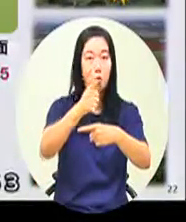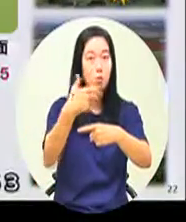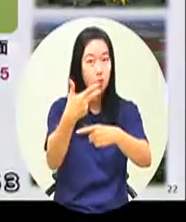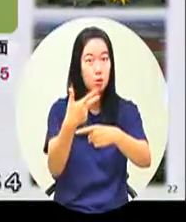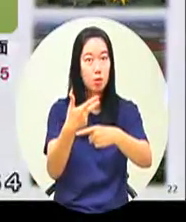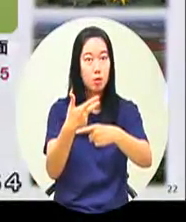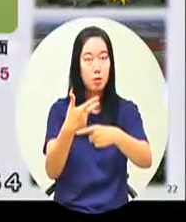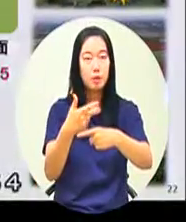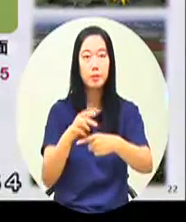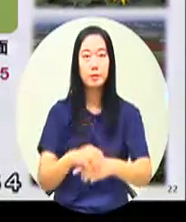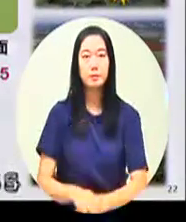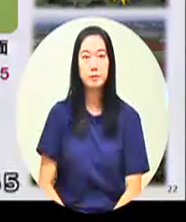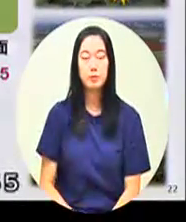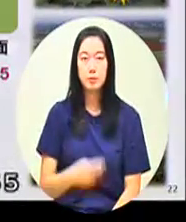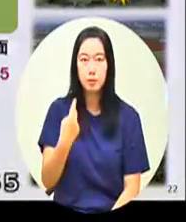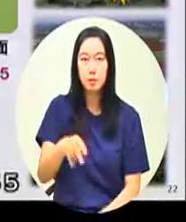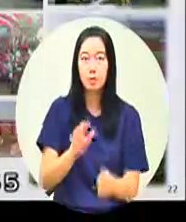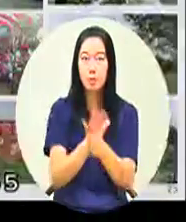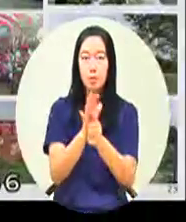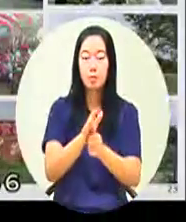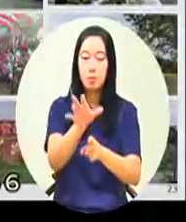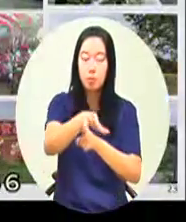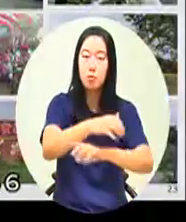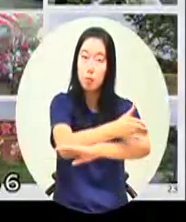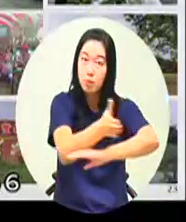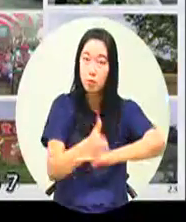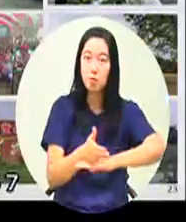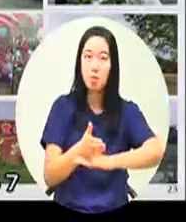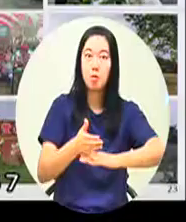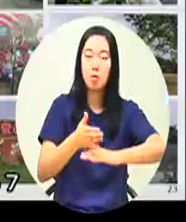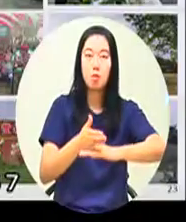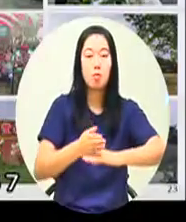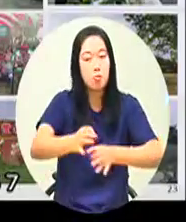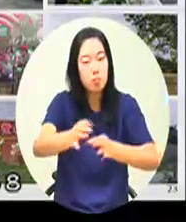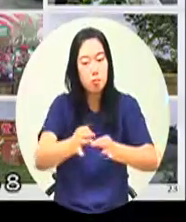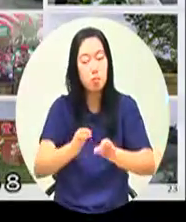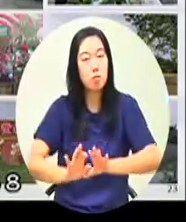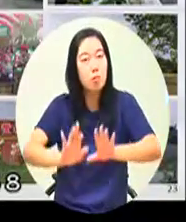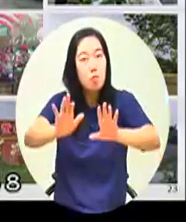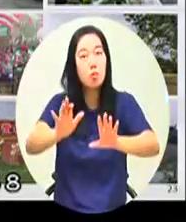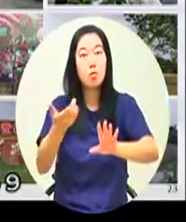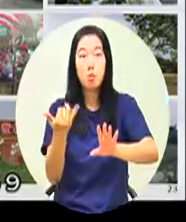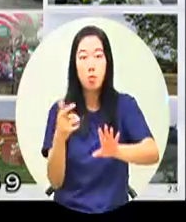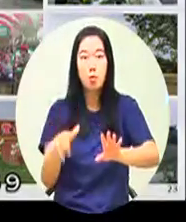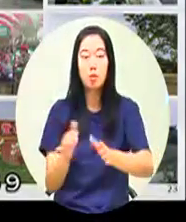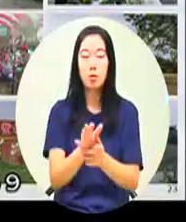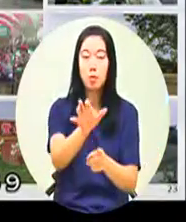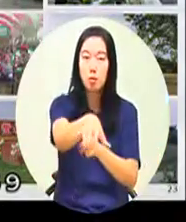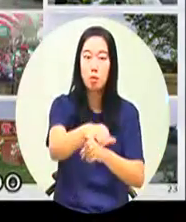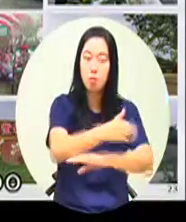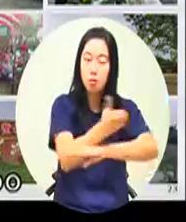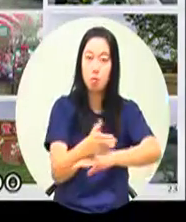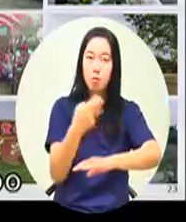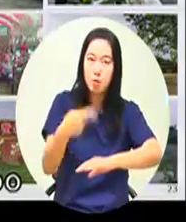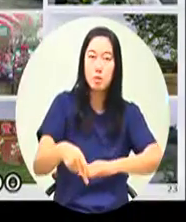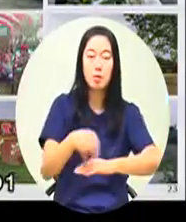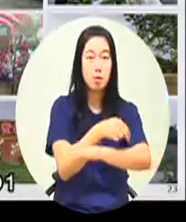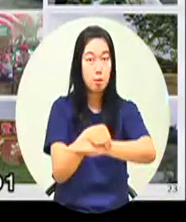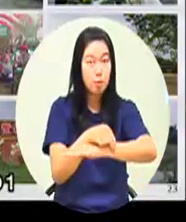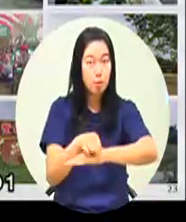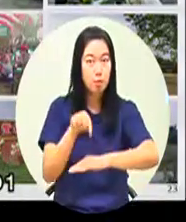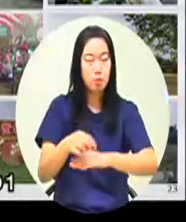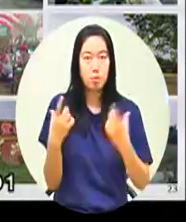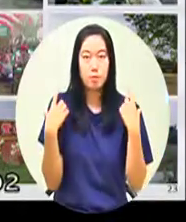另外在活络农村经济方面呢，我们现在目前为止我们农村再生呢 从我们原来